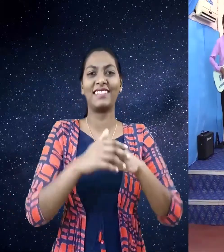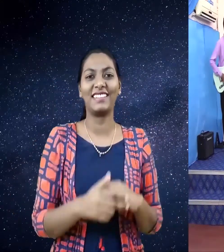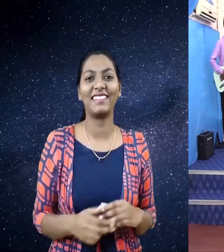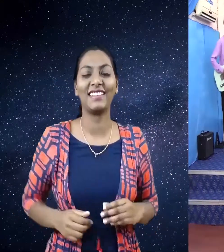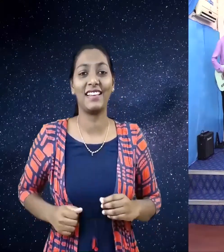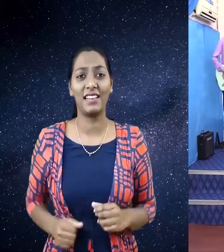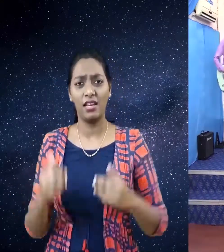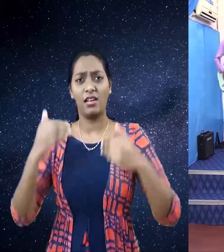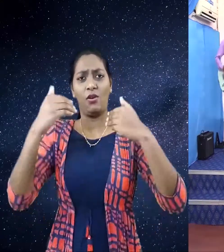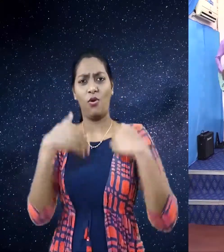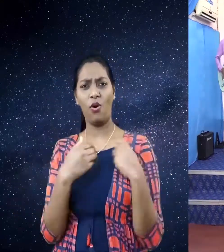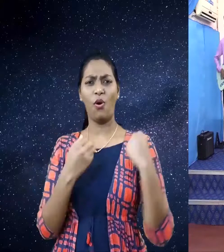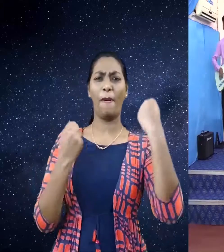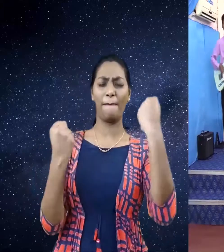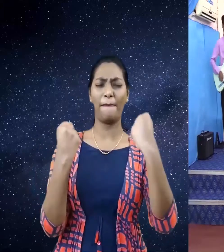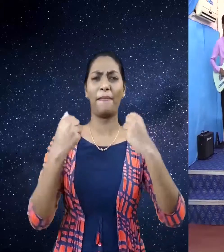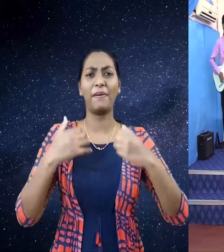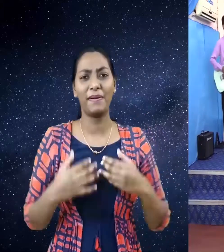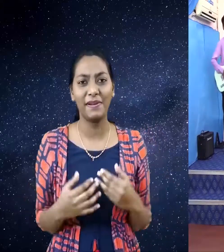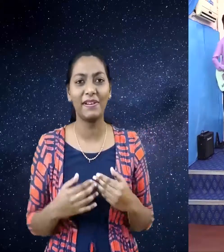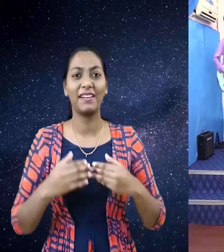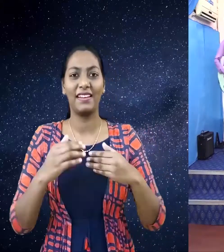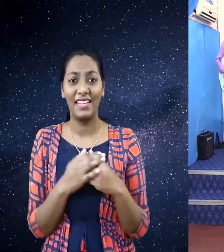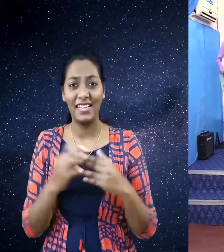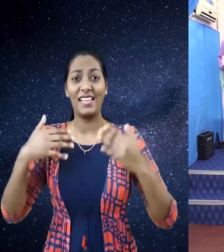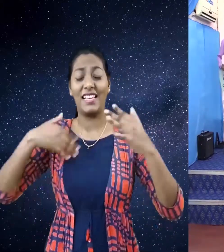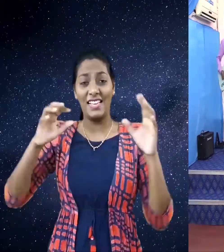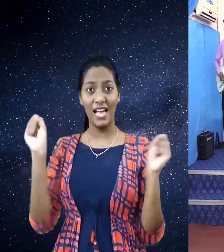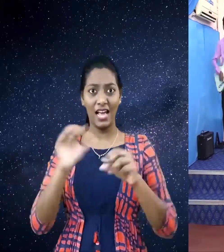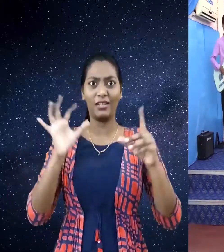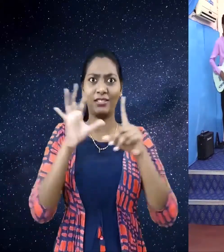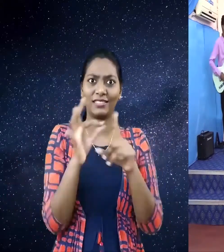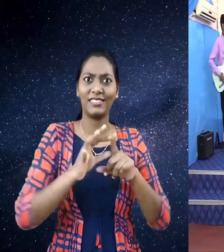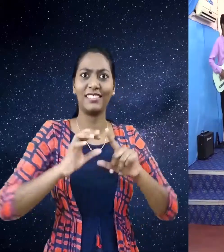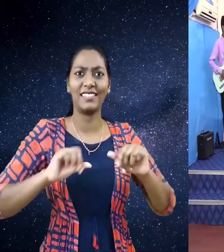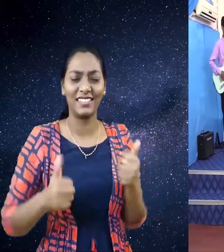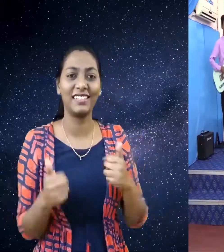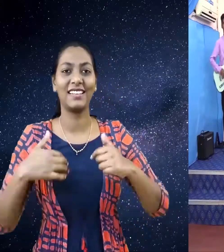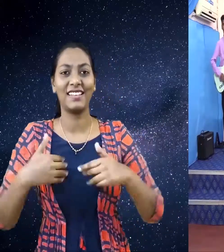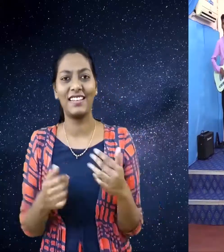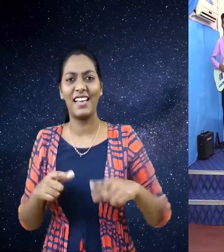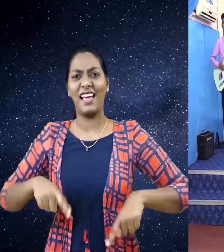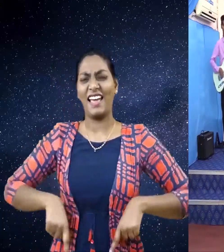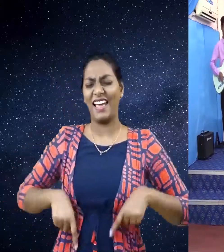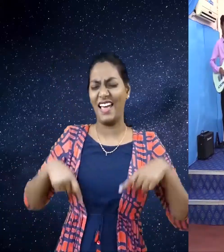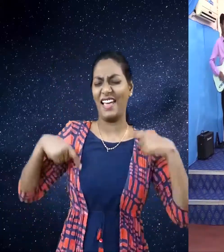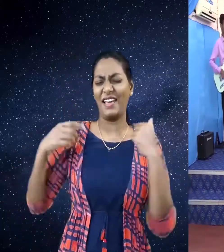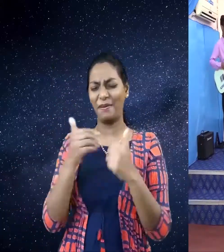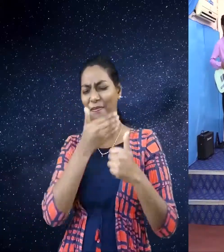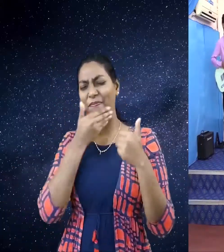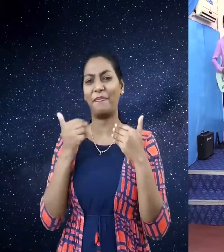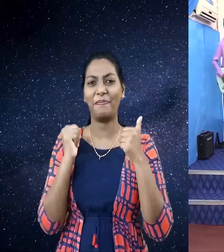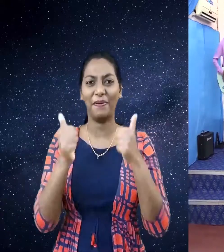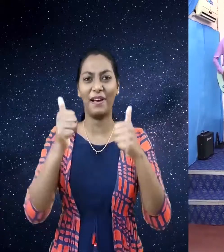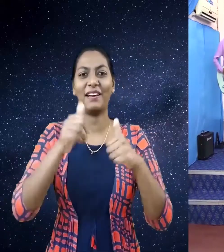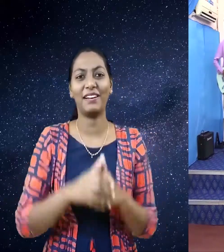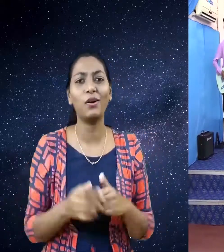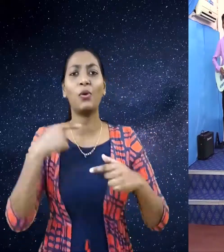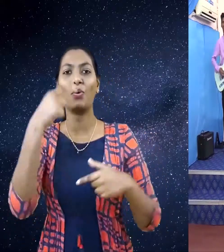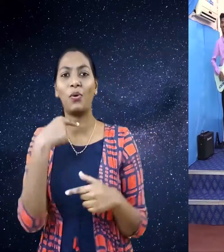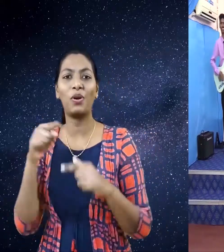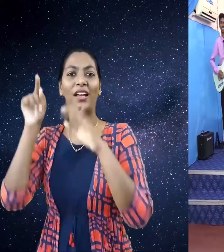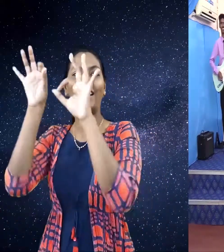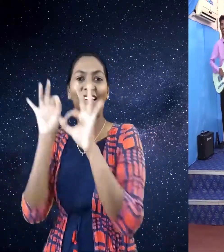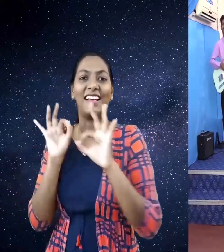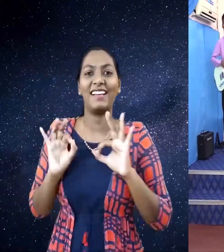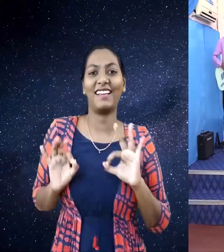जानता मैं समझ जाता चमकारों को कहता बाका जीवन जीता. मैं कौन